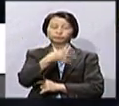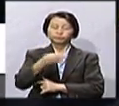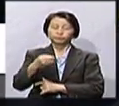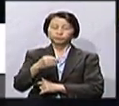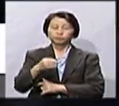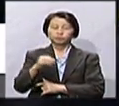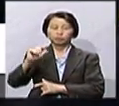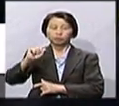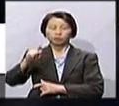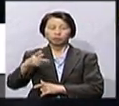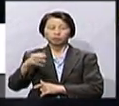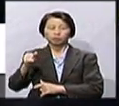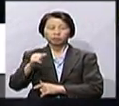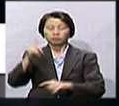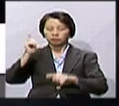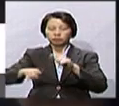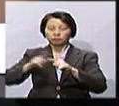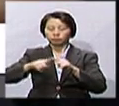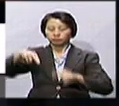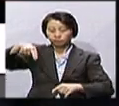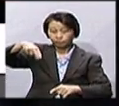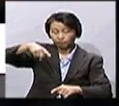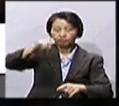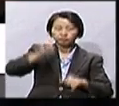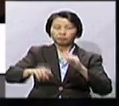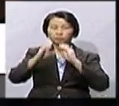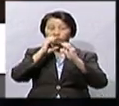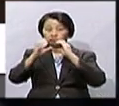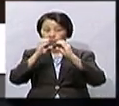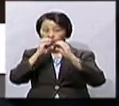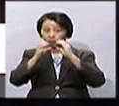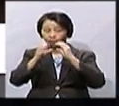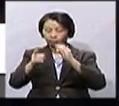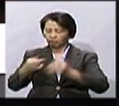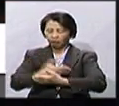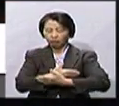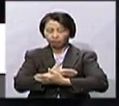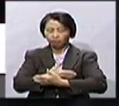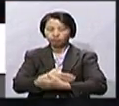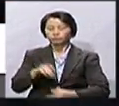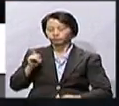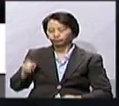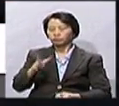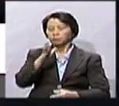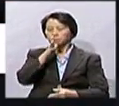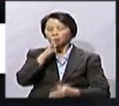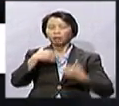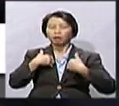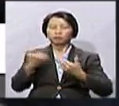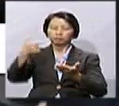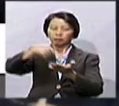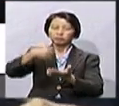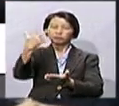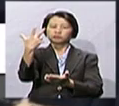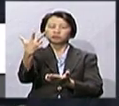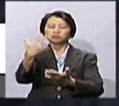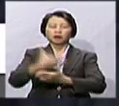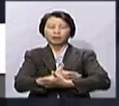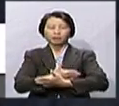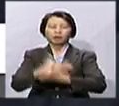Azif Ashrafi yang tidak boleh berjalan dan bertutur sama sekali itu, Azlin mempunyai tiga lagi anak di